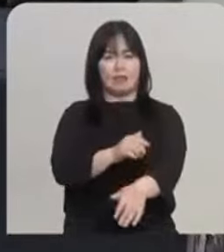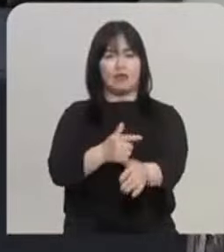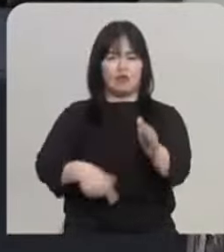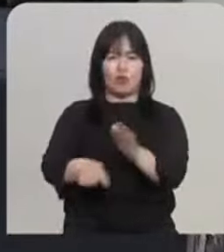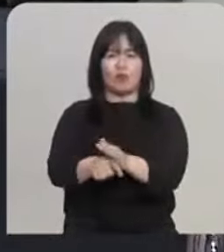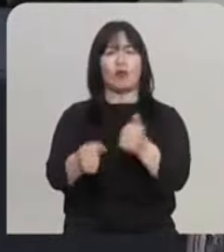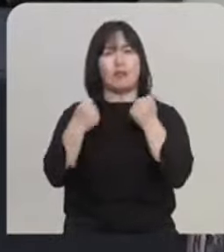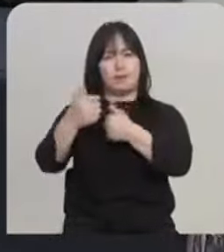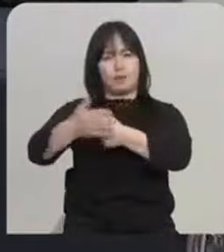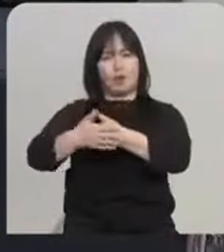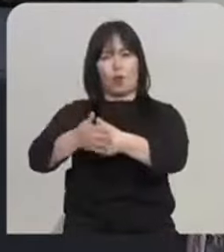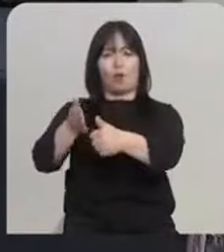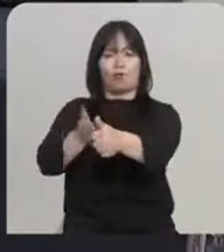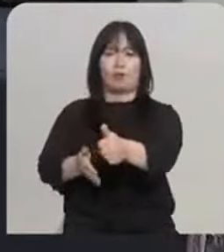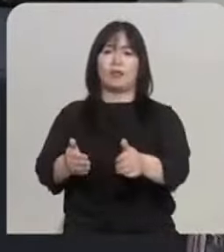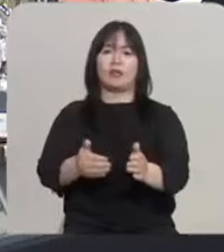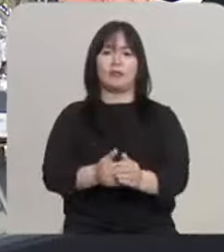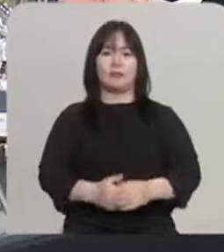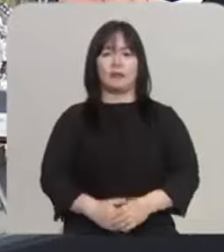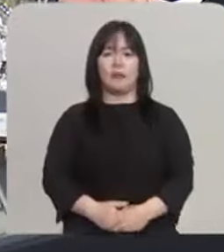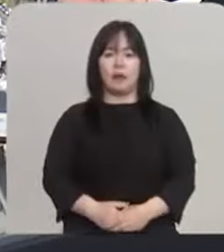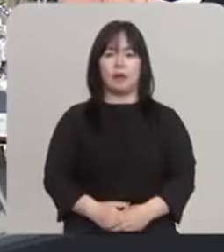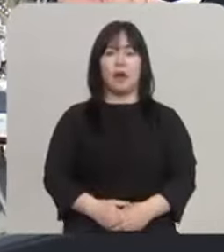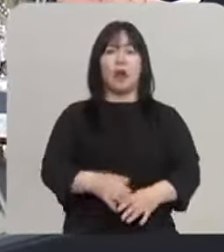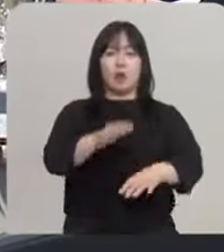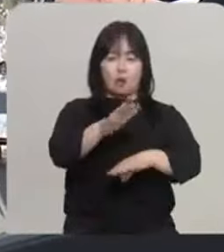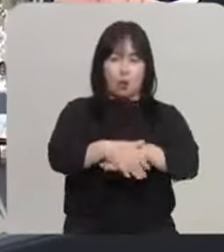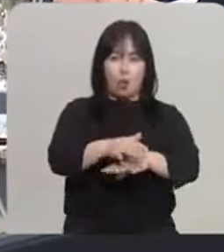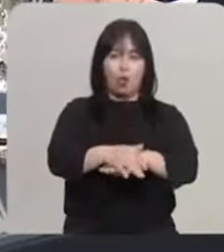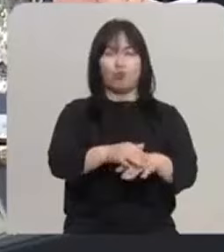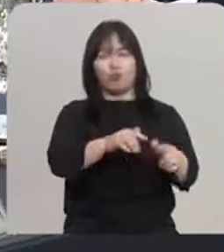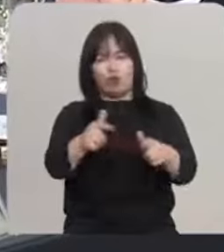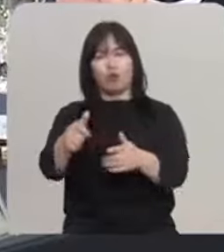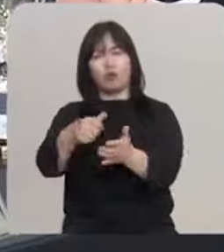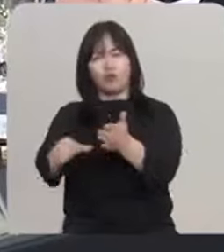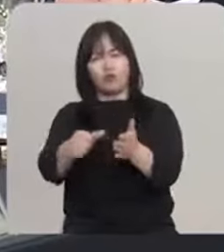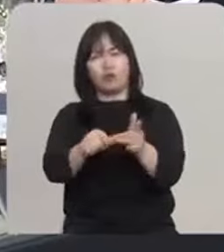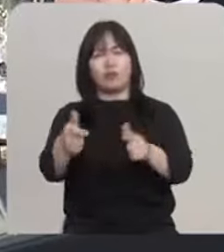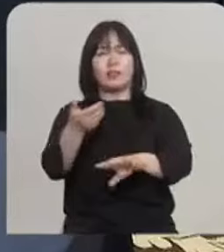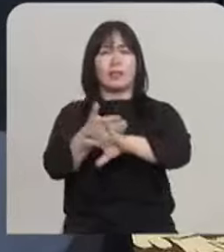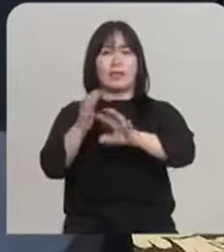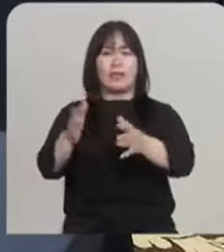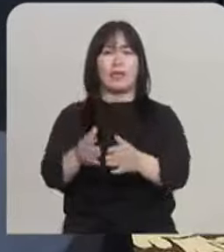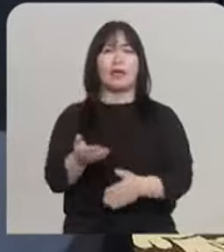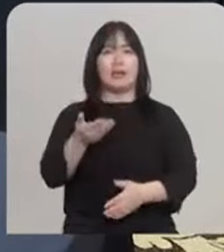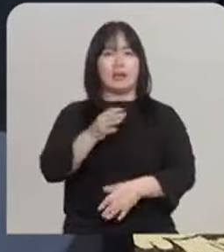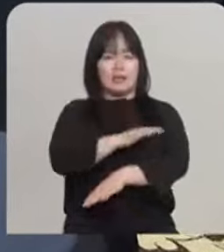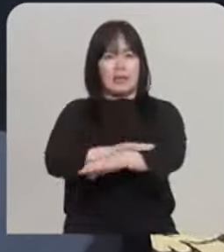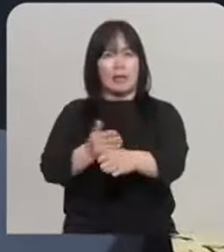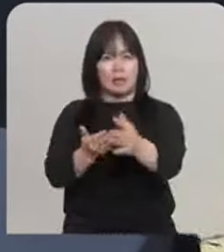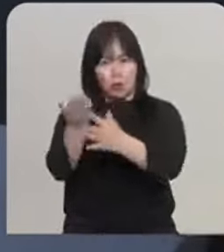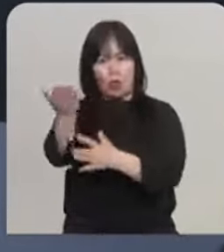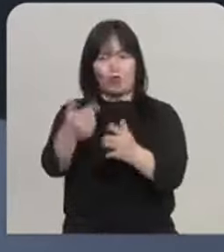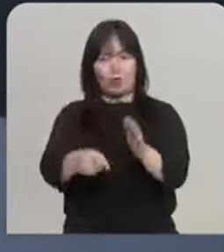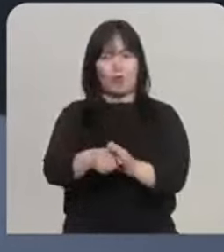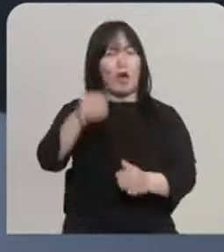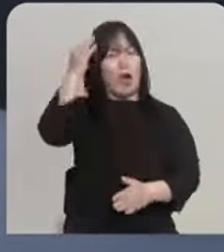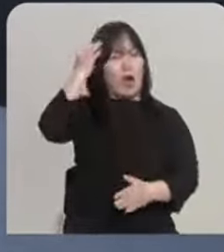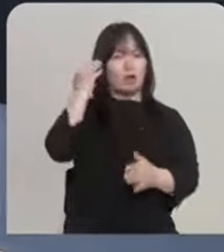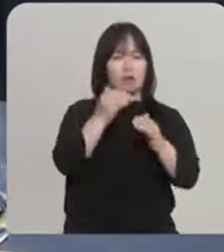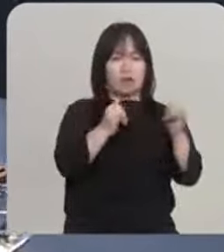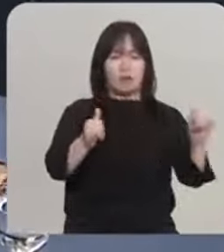있도록 협력을 당부했습니다 농수산물과 가공품 시장 진을 위해 국내기업